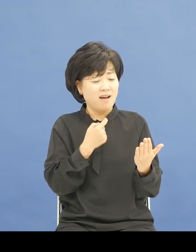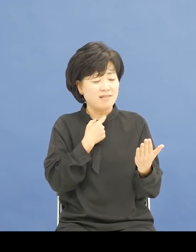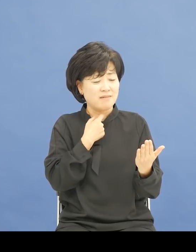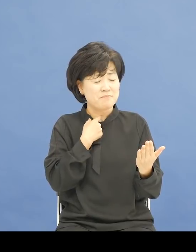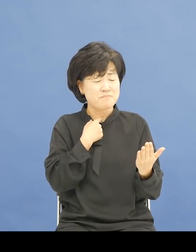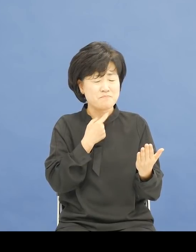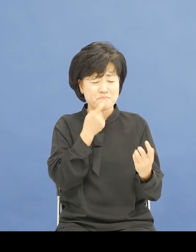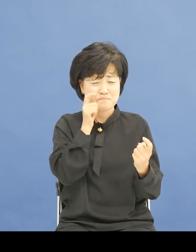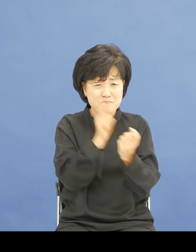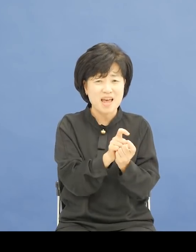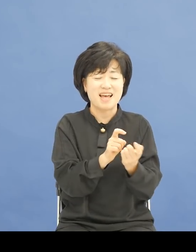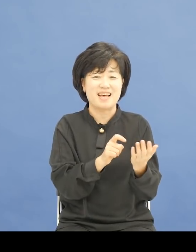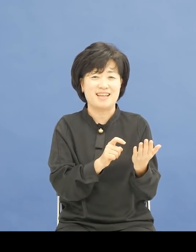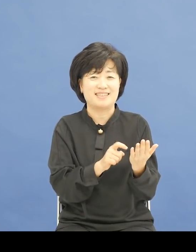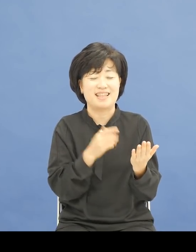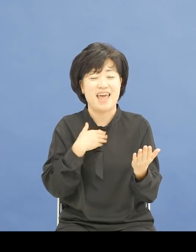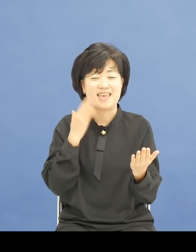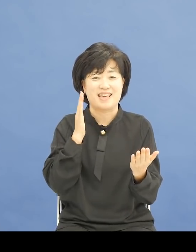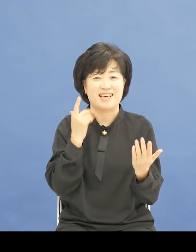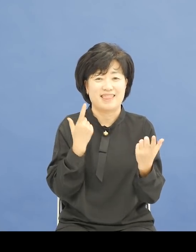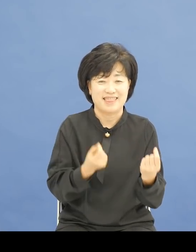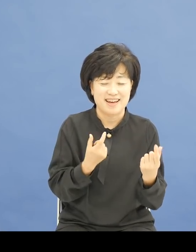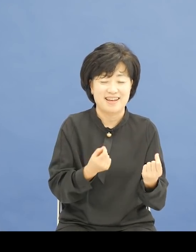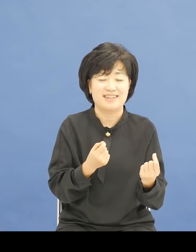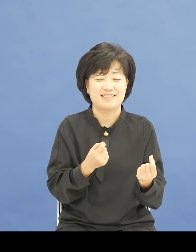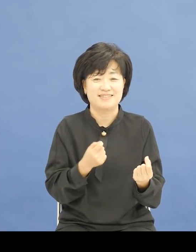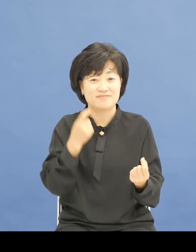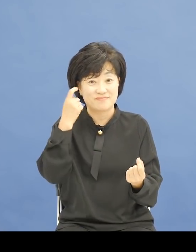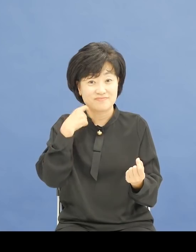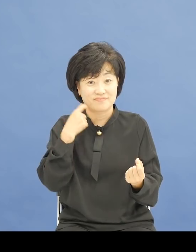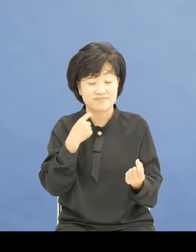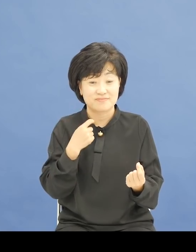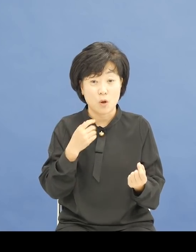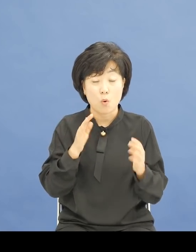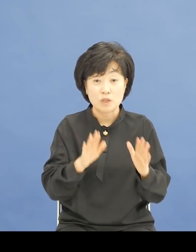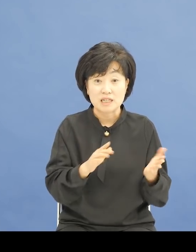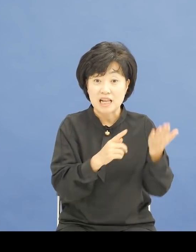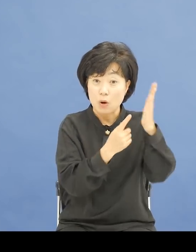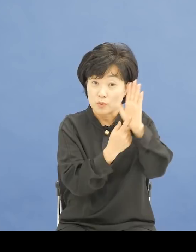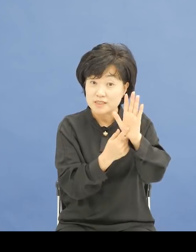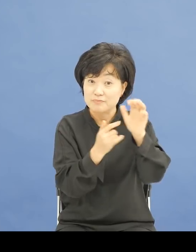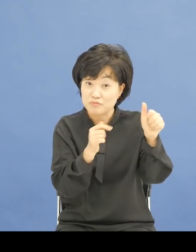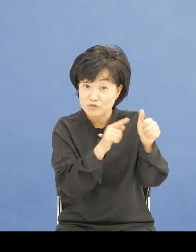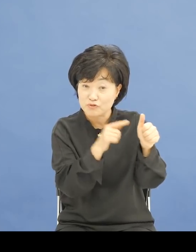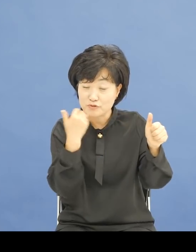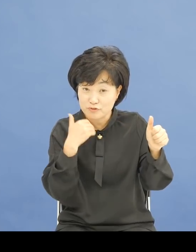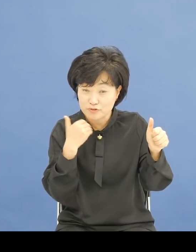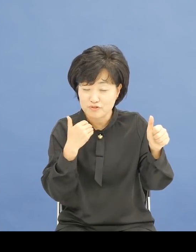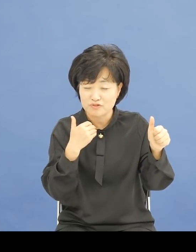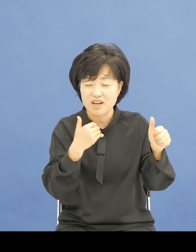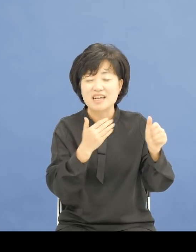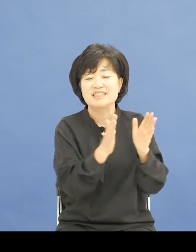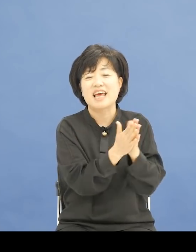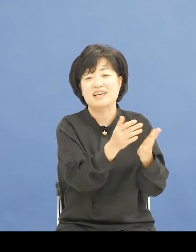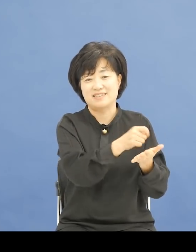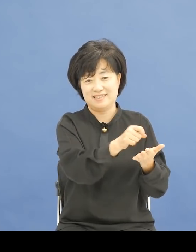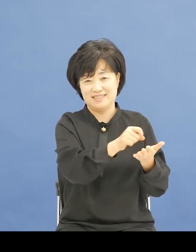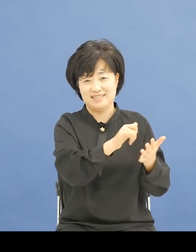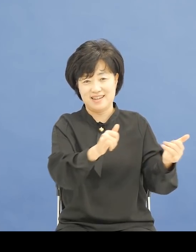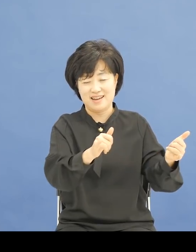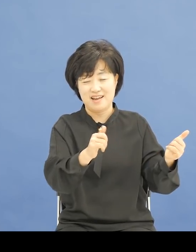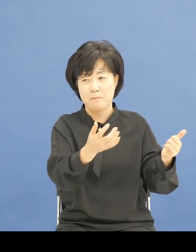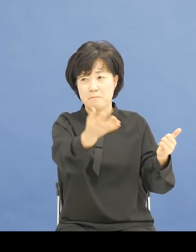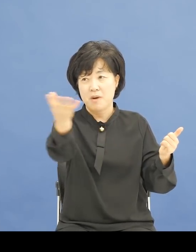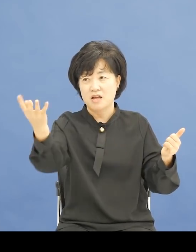얘기인데 하는 그런 순간들이 있죠? 있죠. 맞아요. 오늘 그 출연하실 분이요. 작가님이신데 네. 많은 분들에게